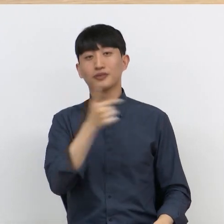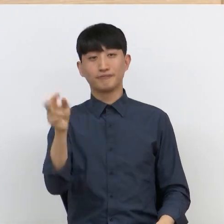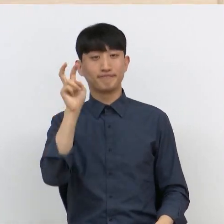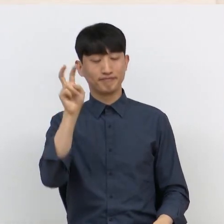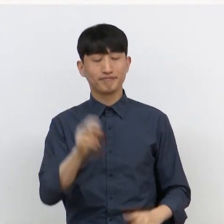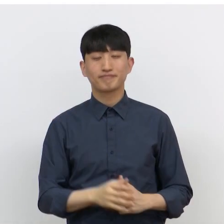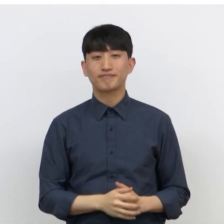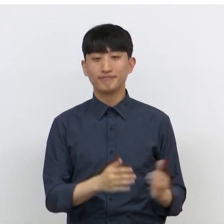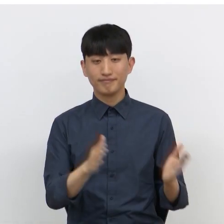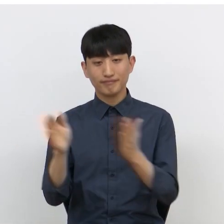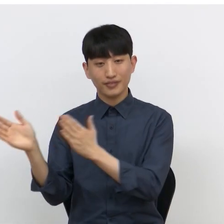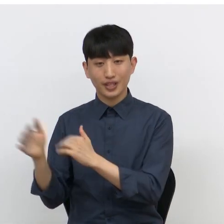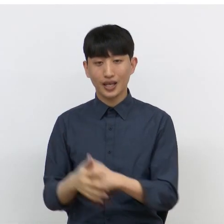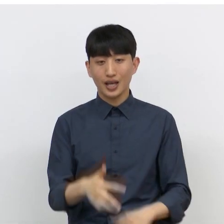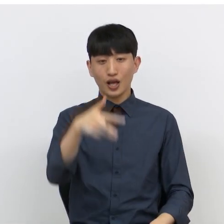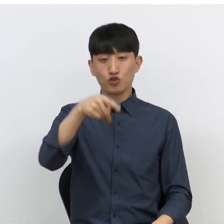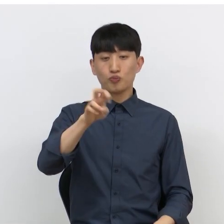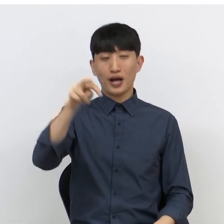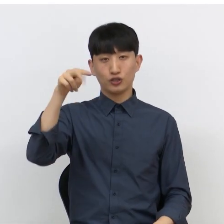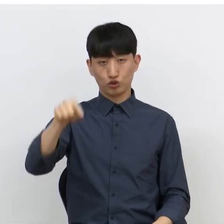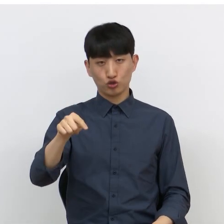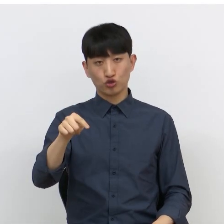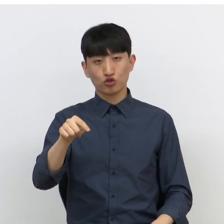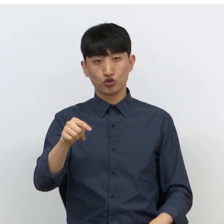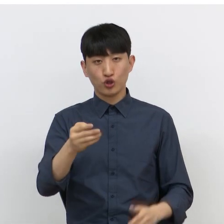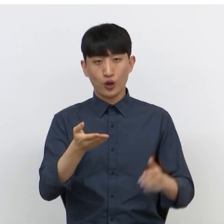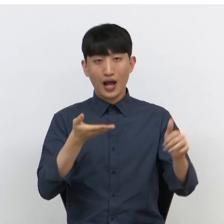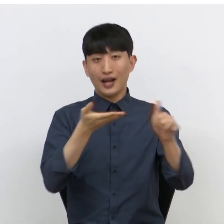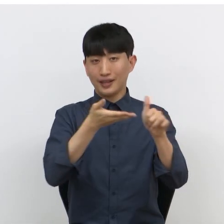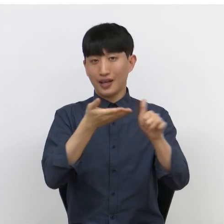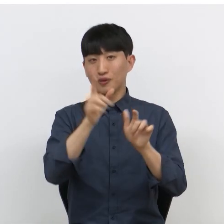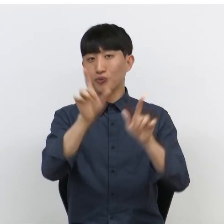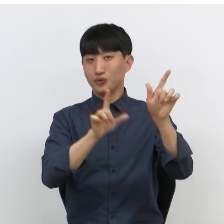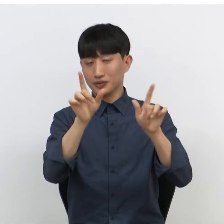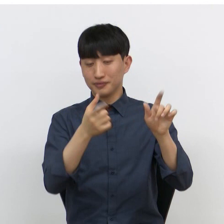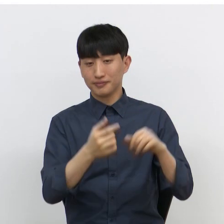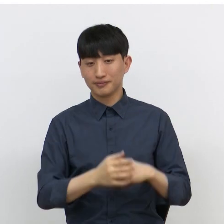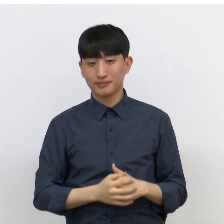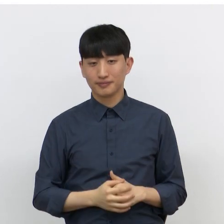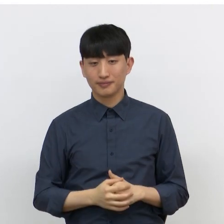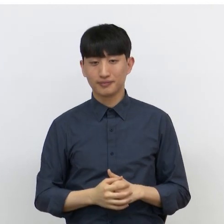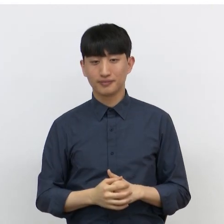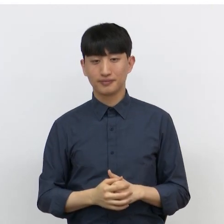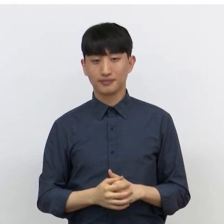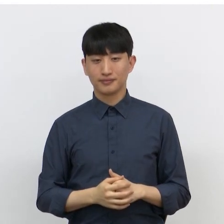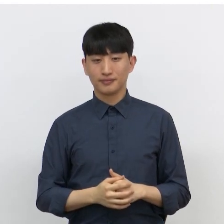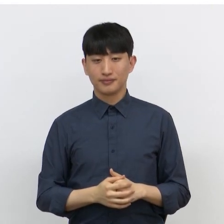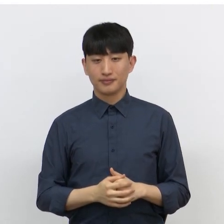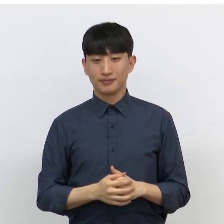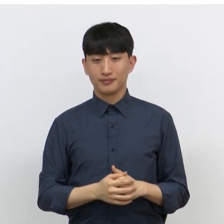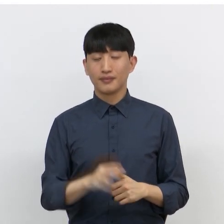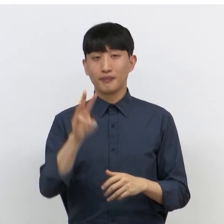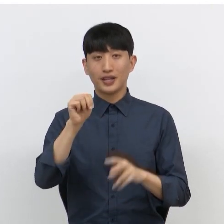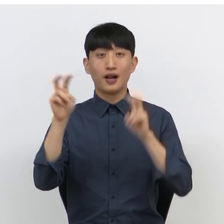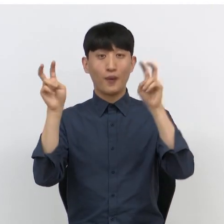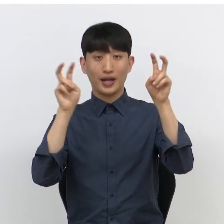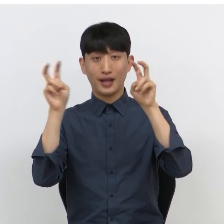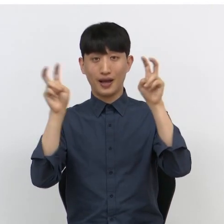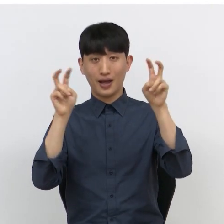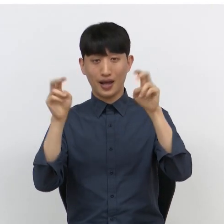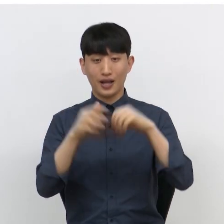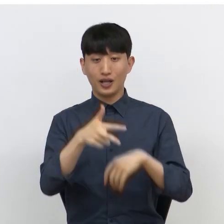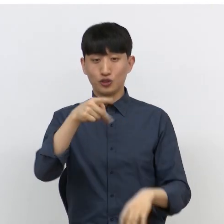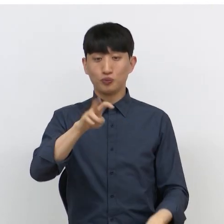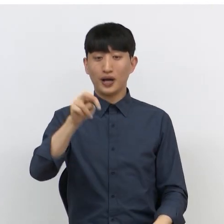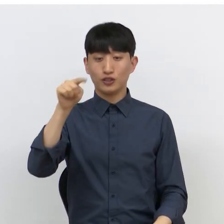바로 주파수 할당하는 모습을 보여주는, 코클리어 보여주는 거고요. 그 다음에 이것은 메데 회사의 주파수